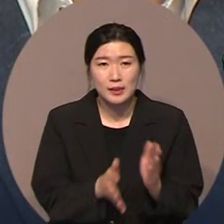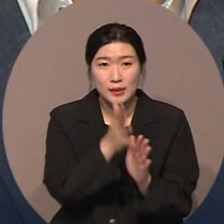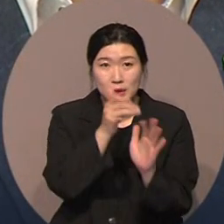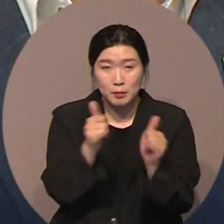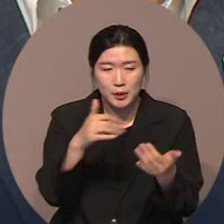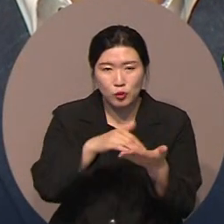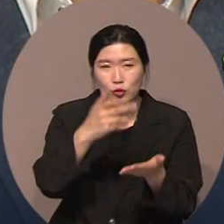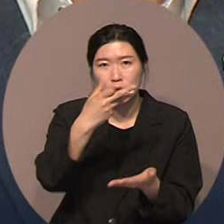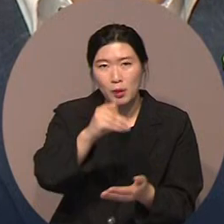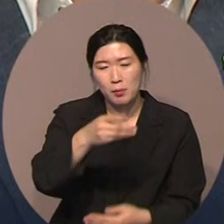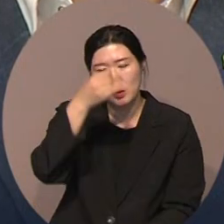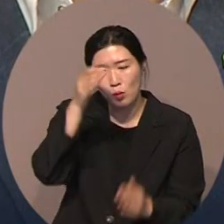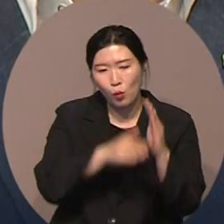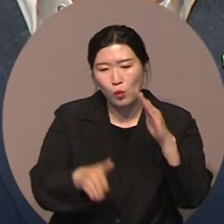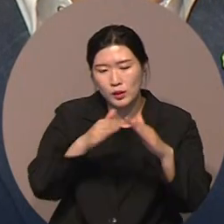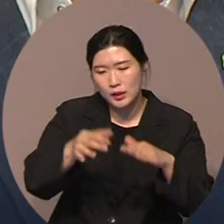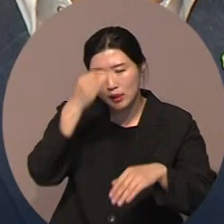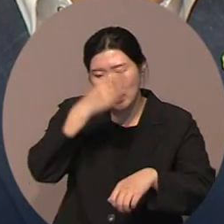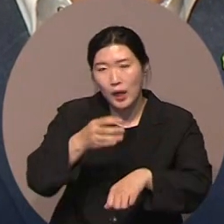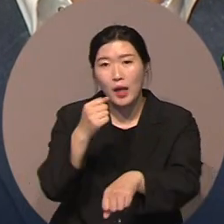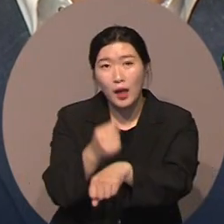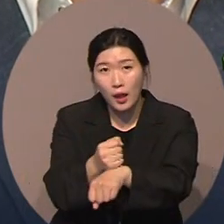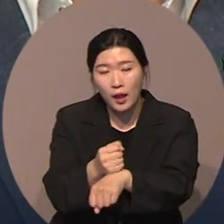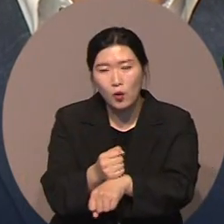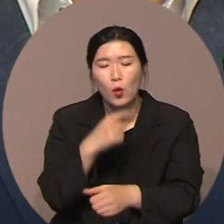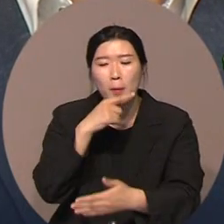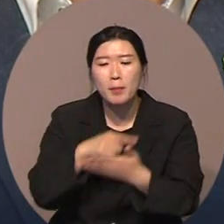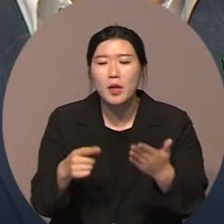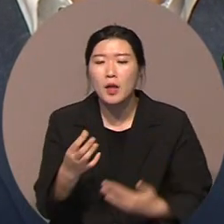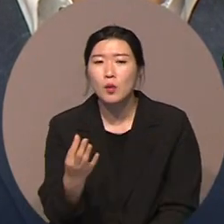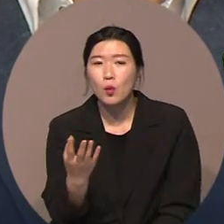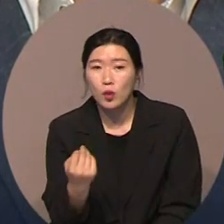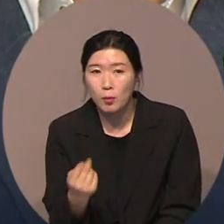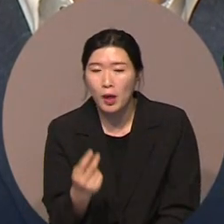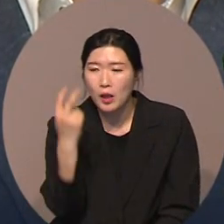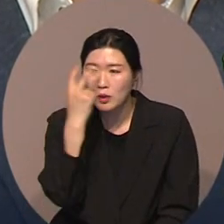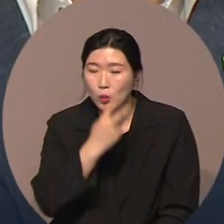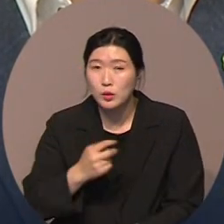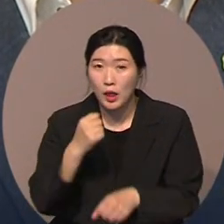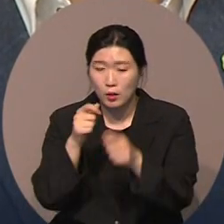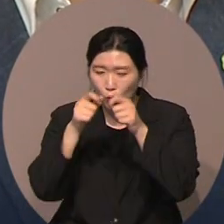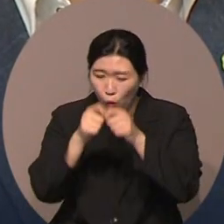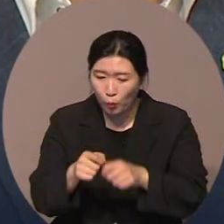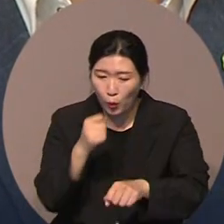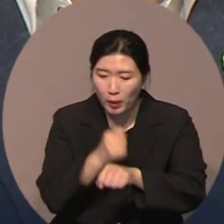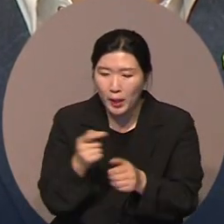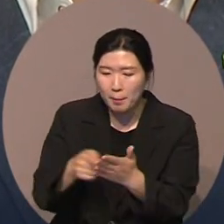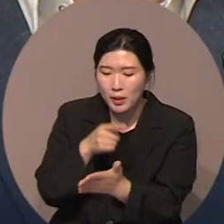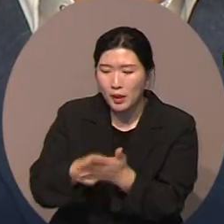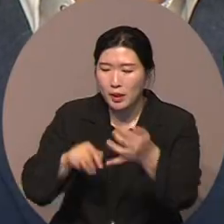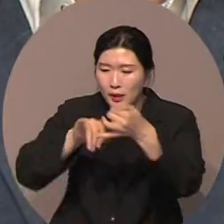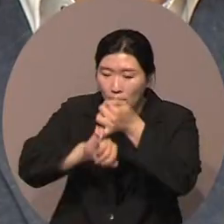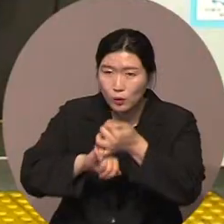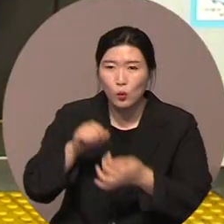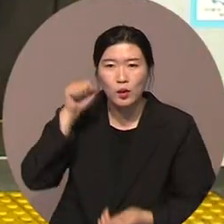진정어린 사과를 하십시오. 예상되는 피해에 대한 조사 계획과 배상을